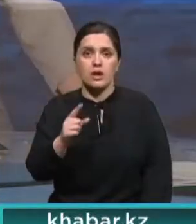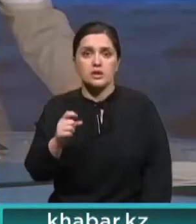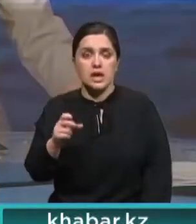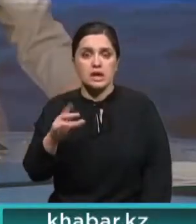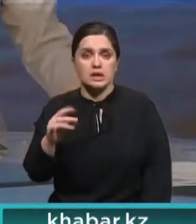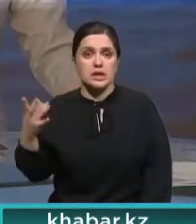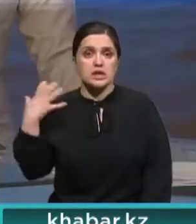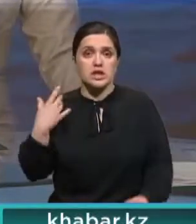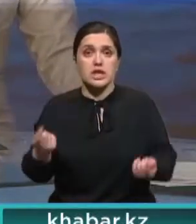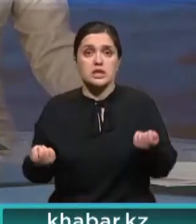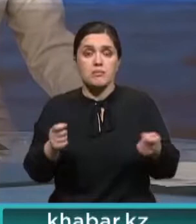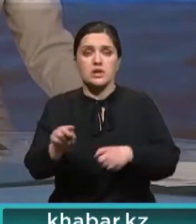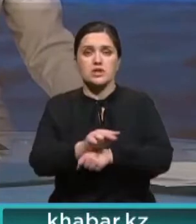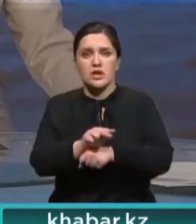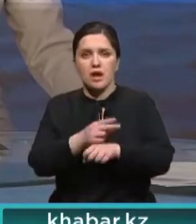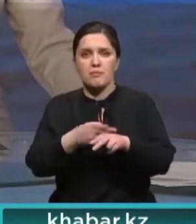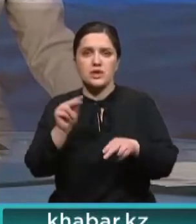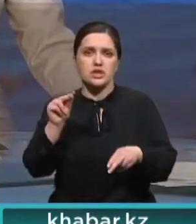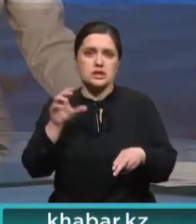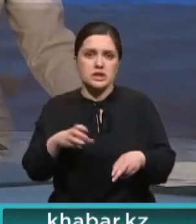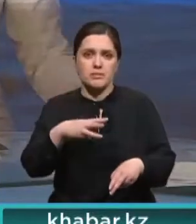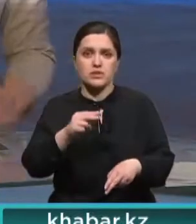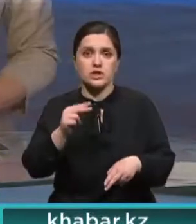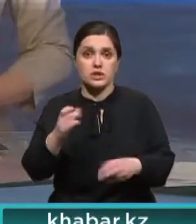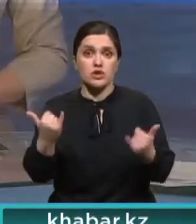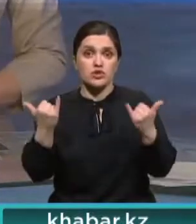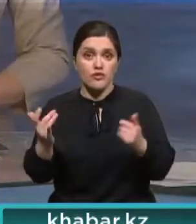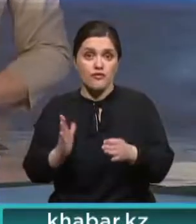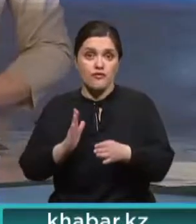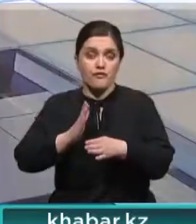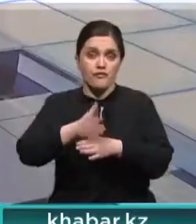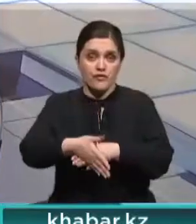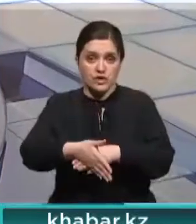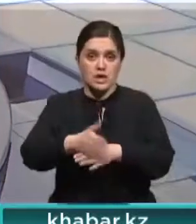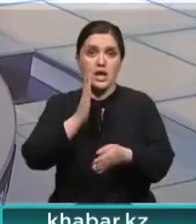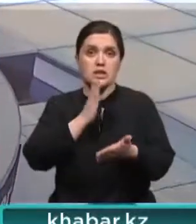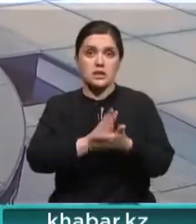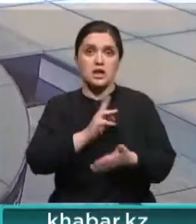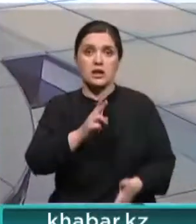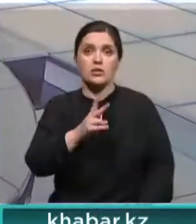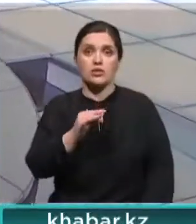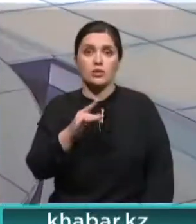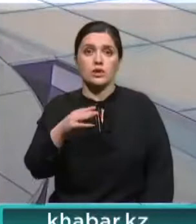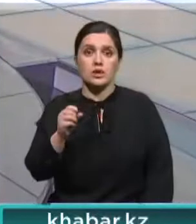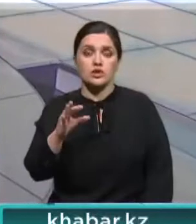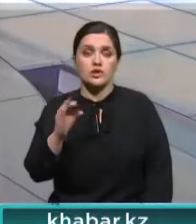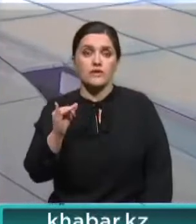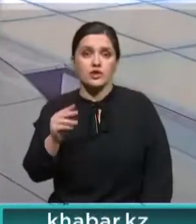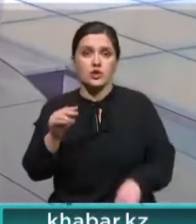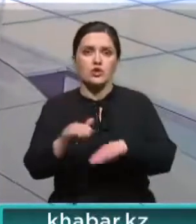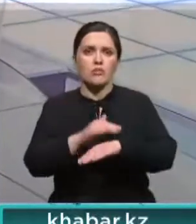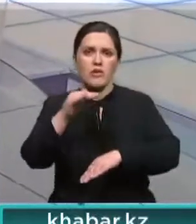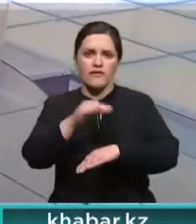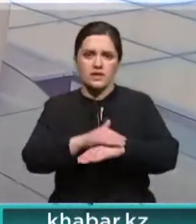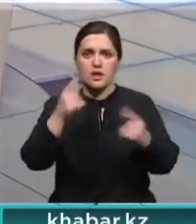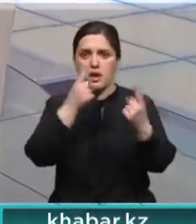начальником департамента ликвидации чрезвычайных ситуаций МЧС. Он сегодня у нас в гостях. Кахарман Нуртасович, добрый вечер. Прогнозы,